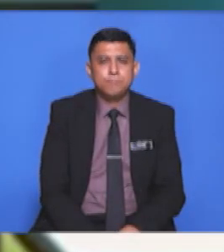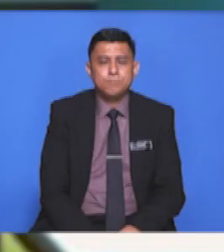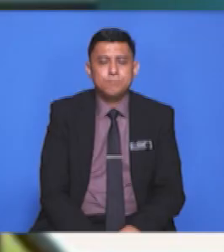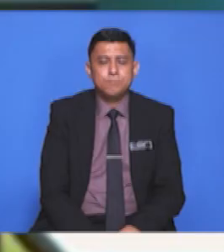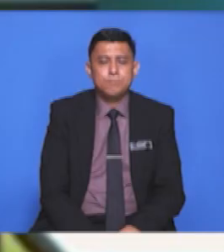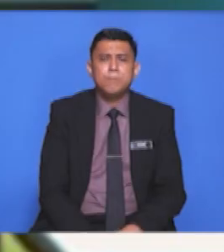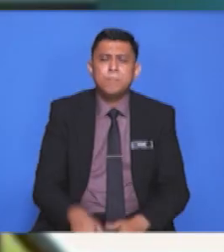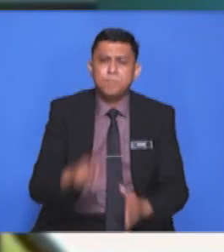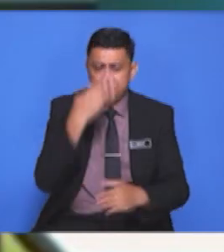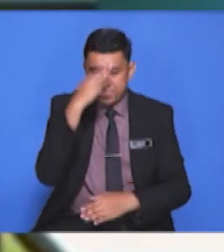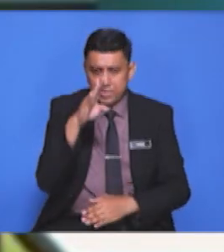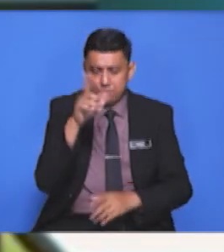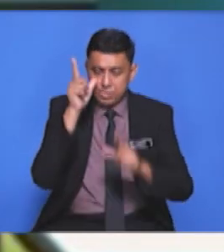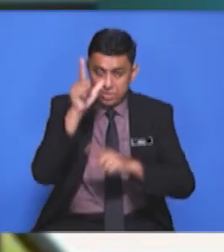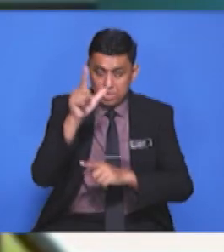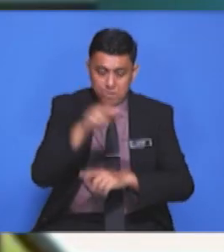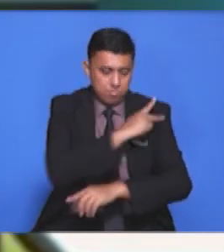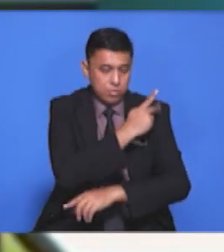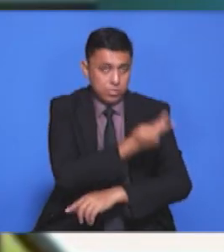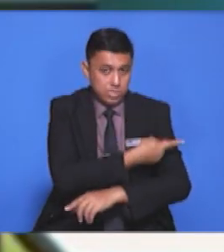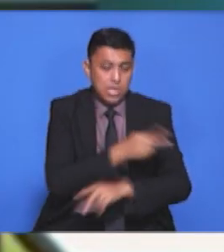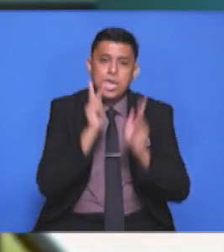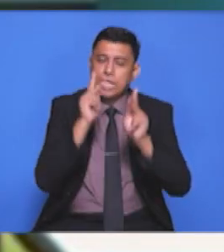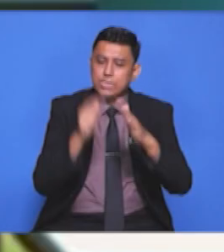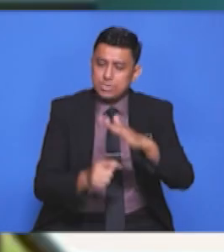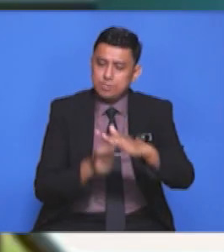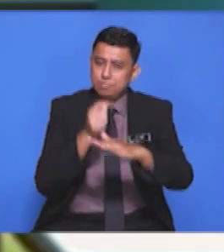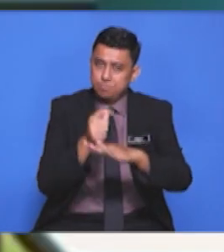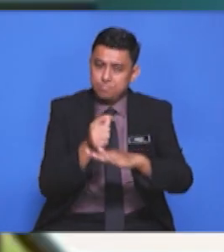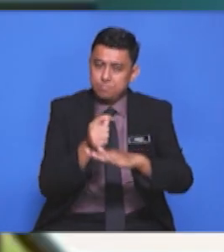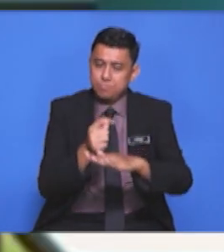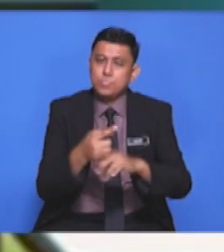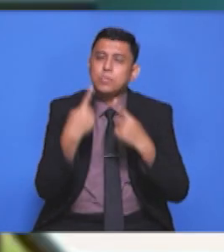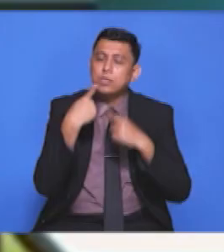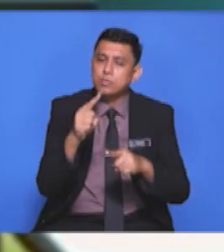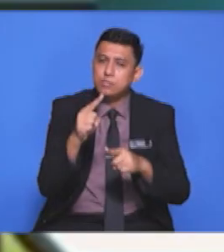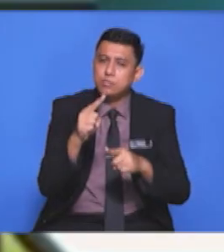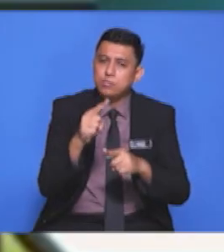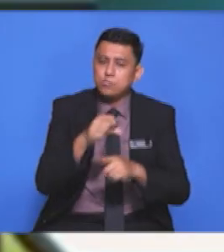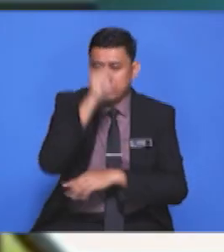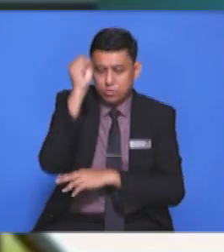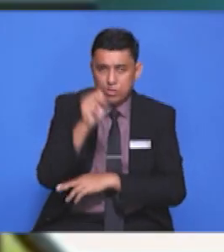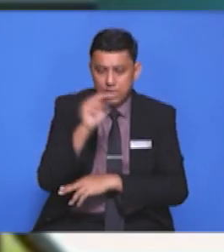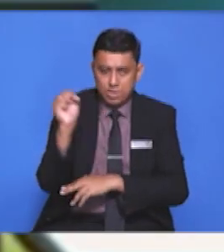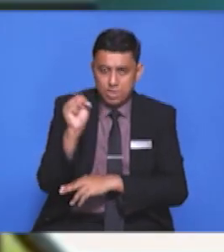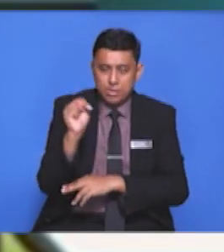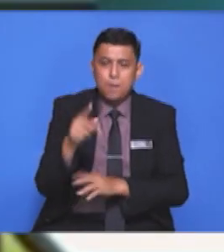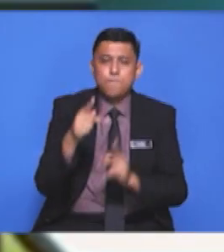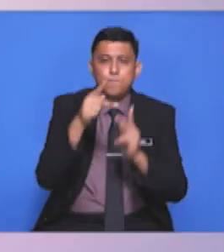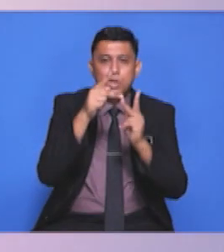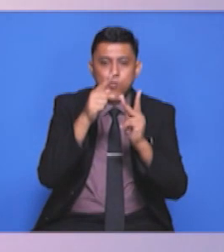melihat penguasaan murid-murid dalam kata terbitan kita coba jawab soalan pengokohan